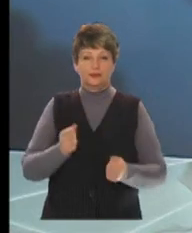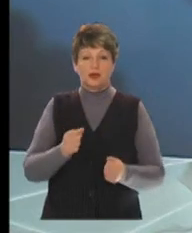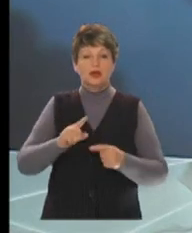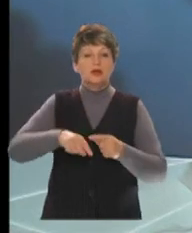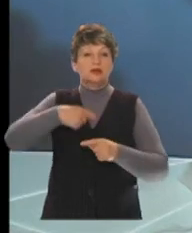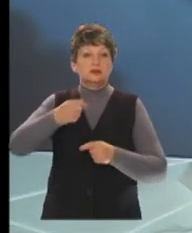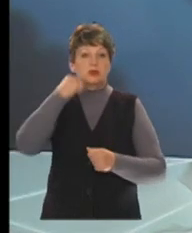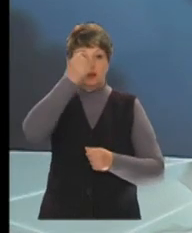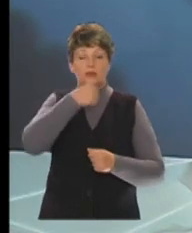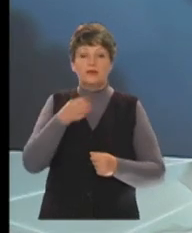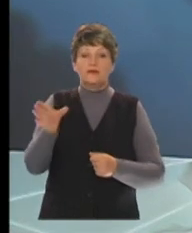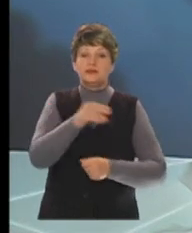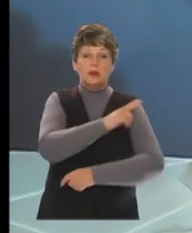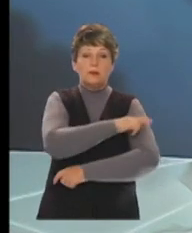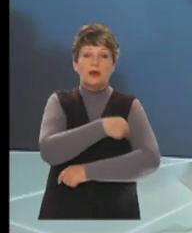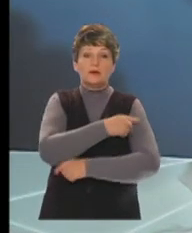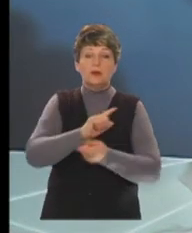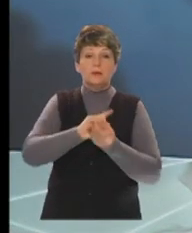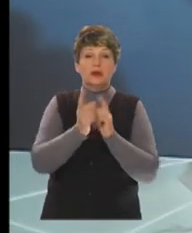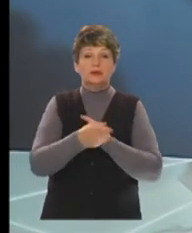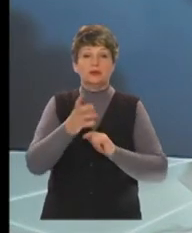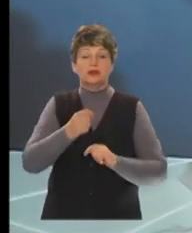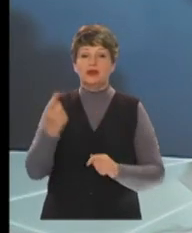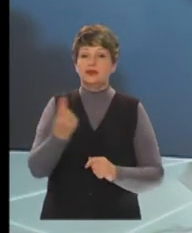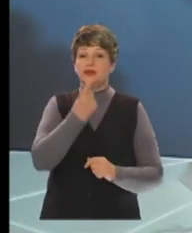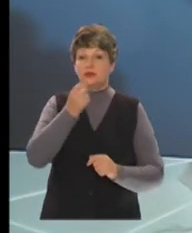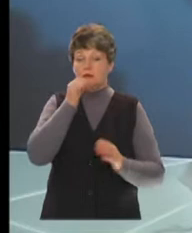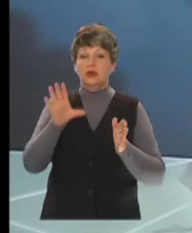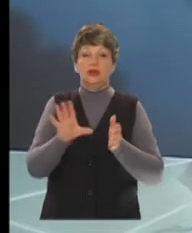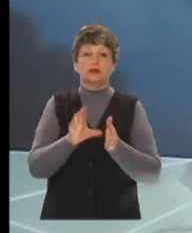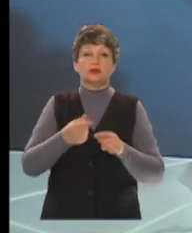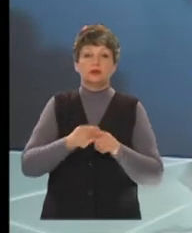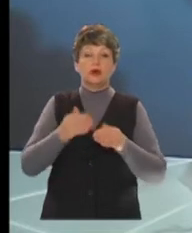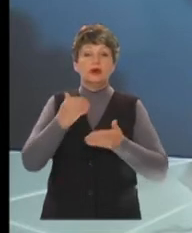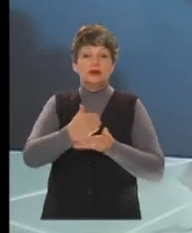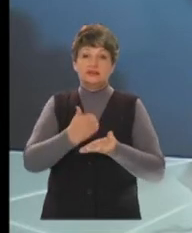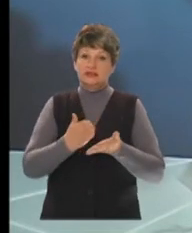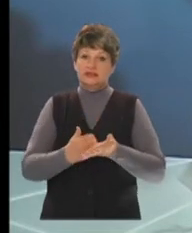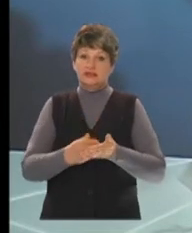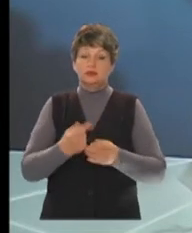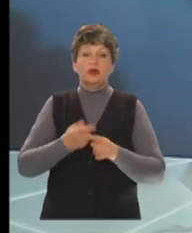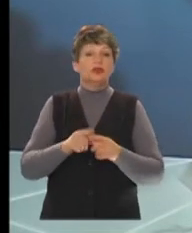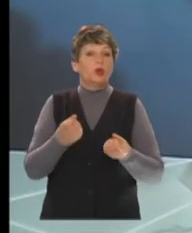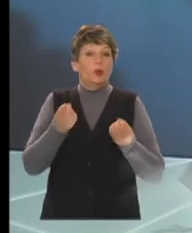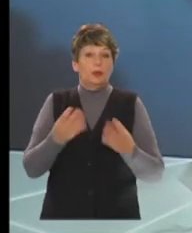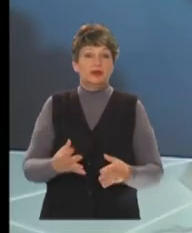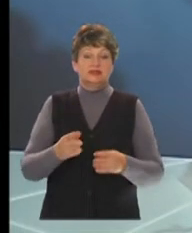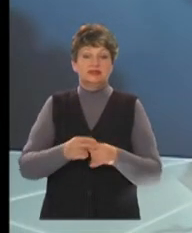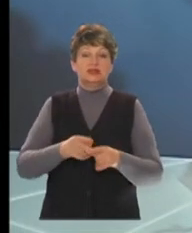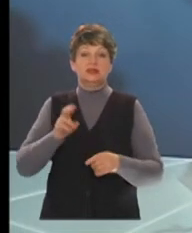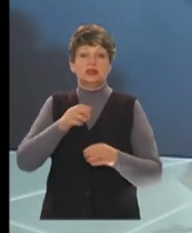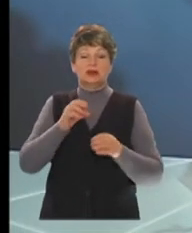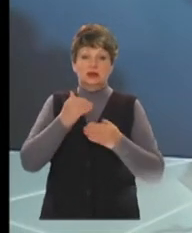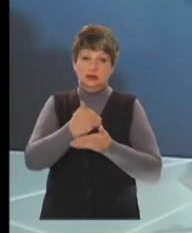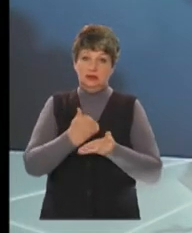З наступного року усі поліклініки Черкас перейдуть на єдину електронну систему обліку пацієнтів. Це значно спростить маршрут